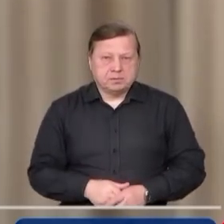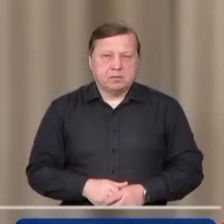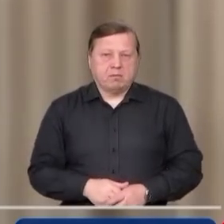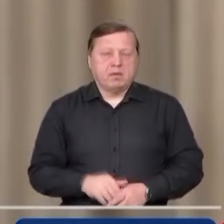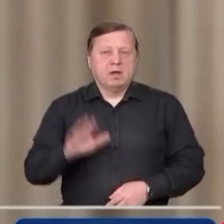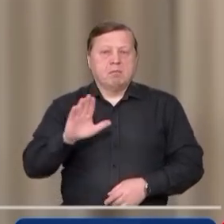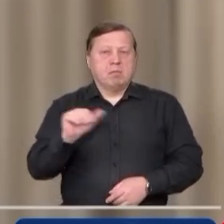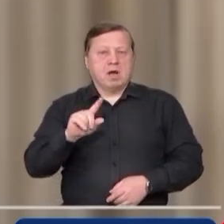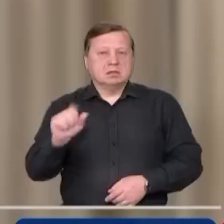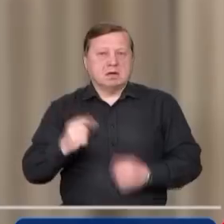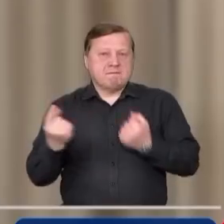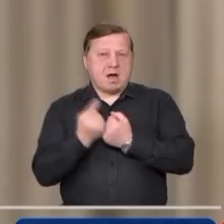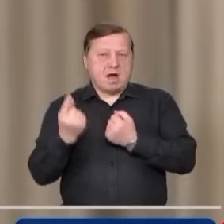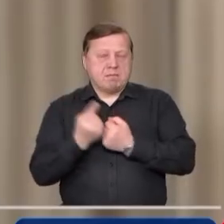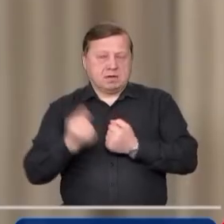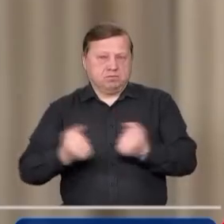przemysłową.